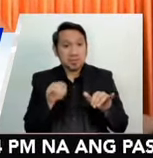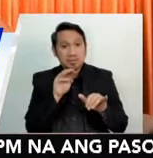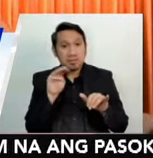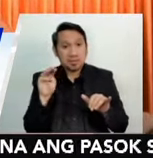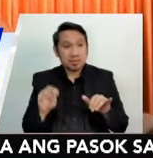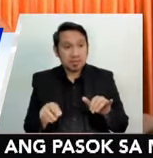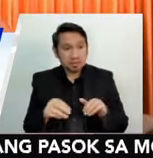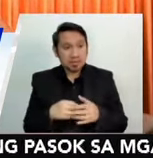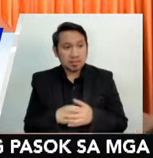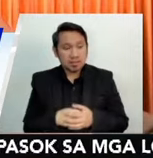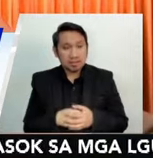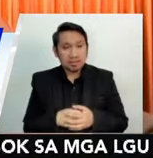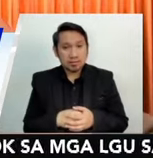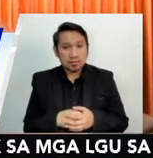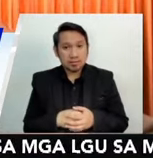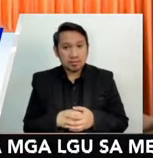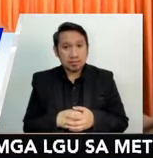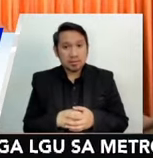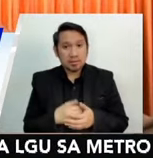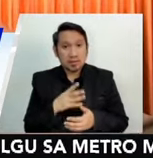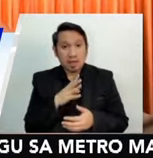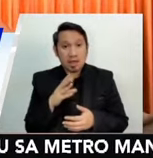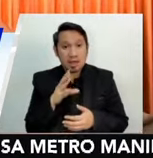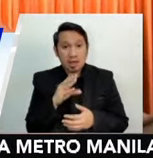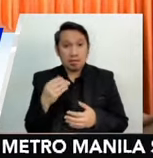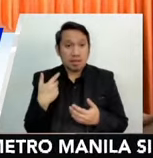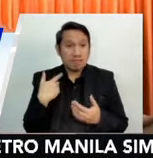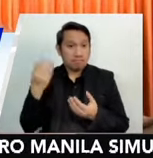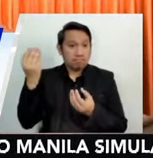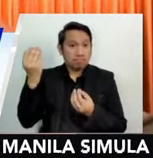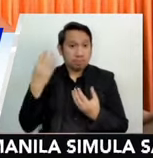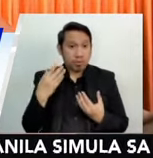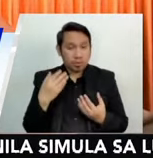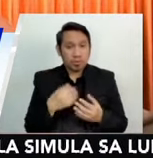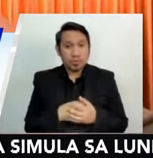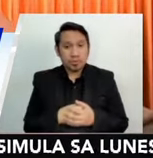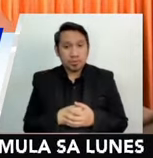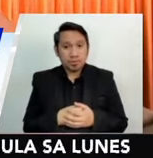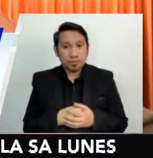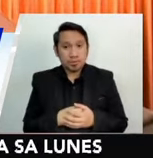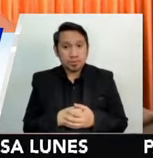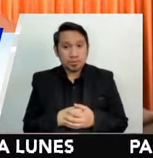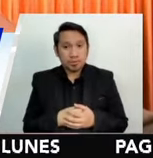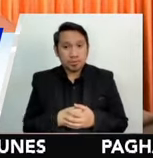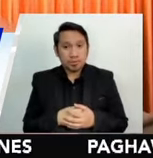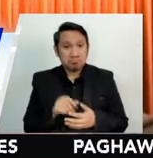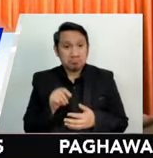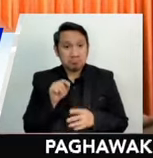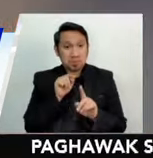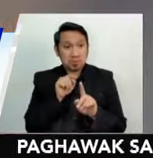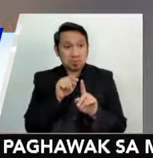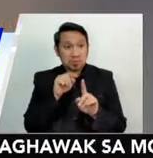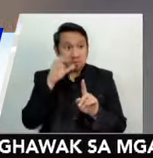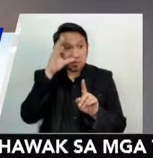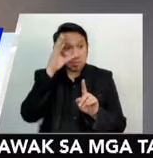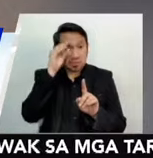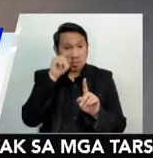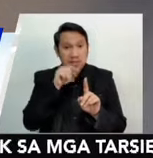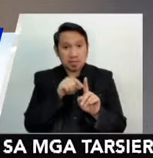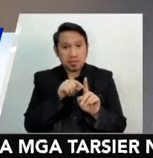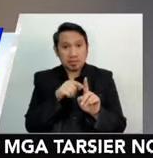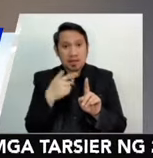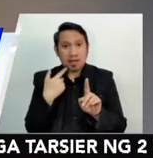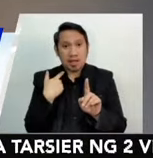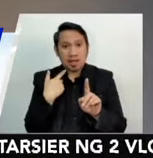kaming informant na itong nasabing suspect merong pending warrant of arrest. Namasukan daw